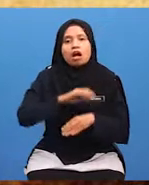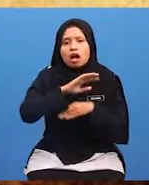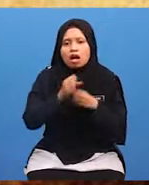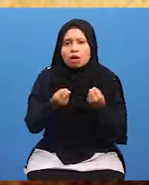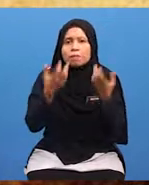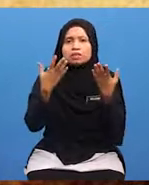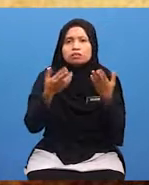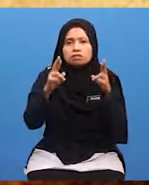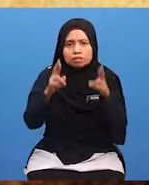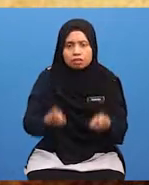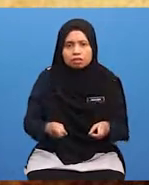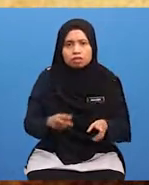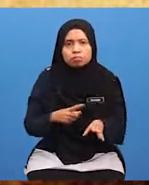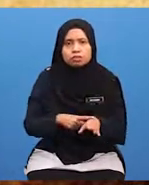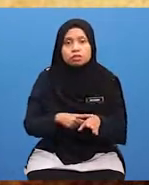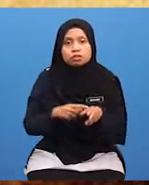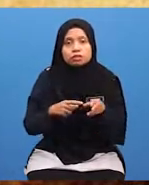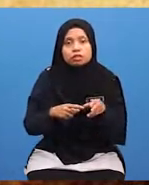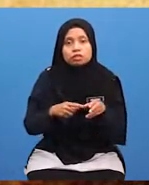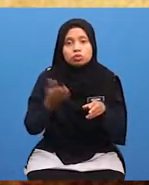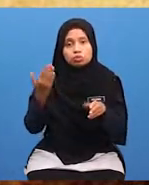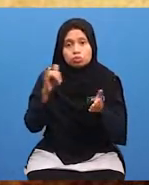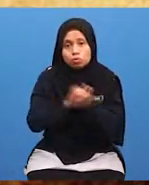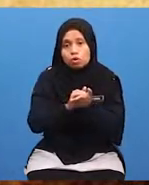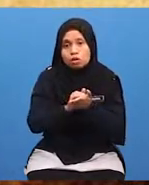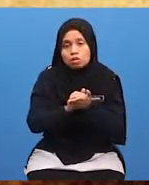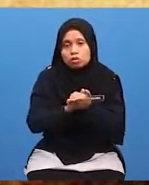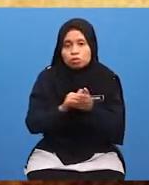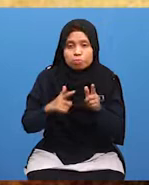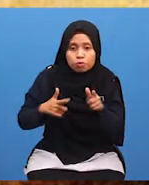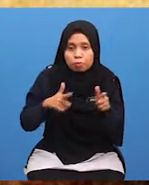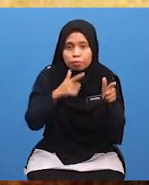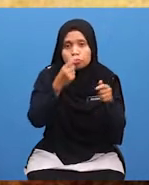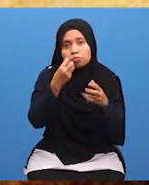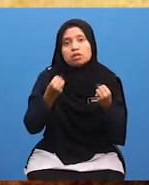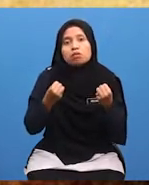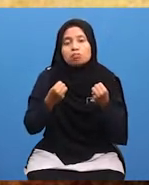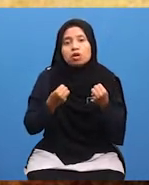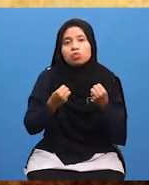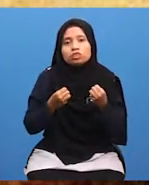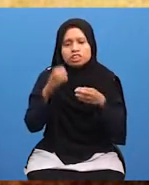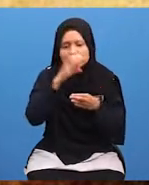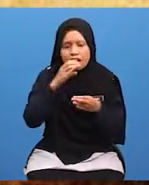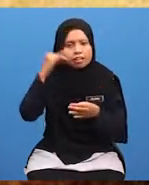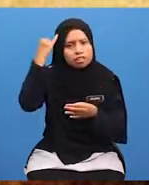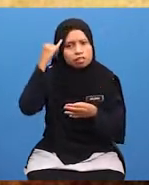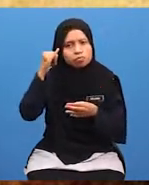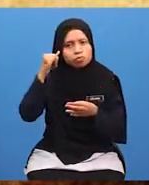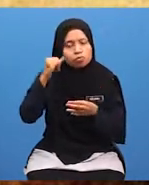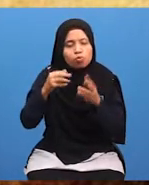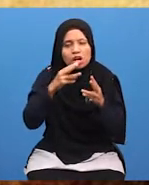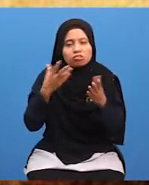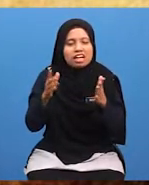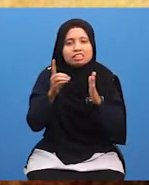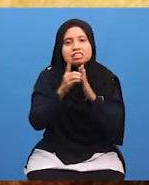Kebanyakan rakyat pada zaman Umayyah berlumba-lumba menuntut ilmu walaupun tiada dasar wajib